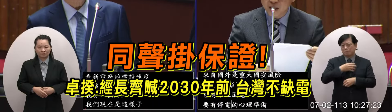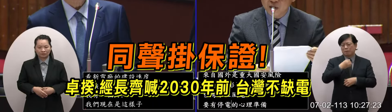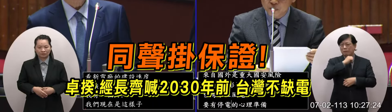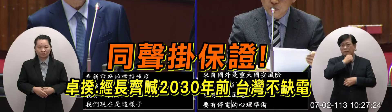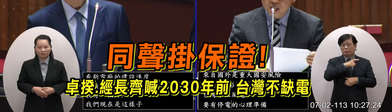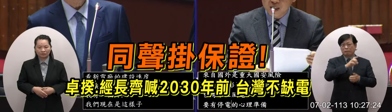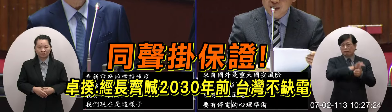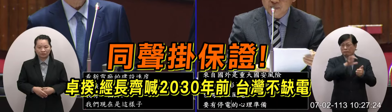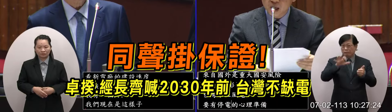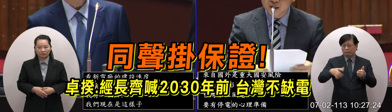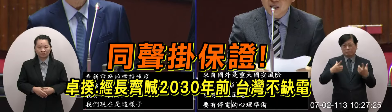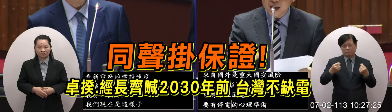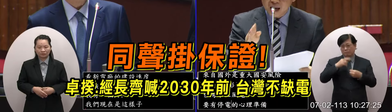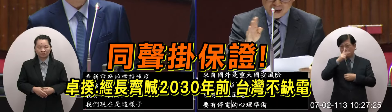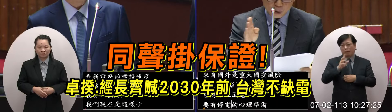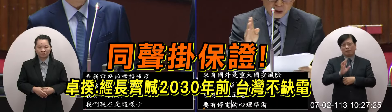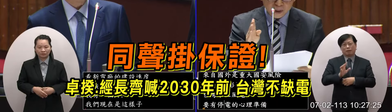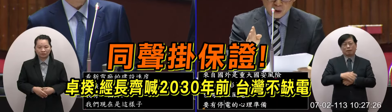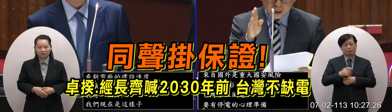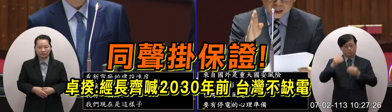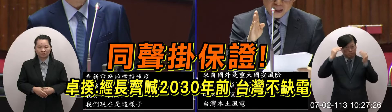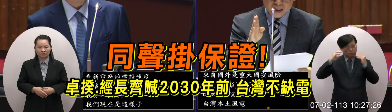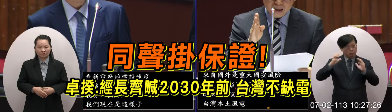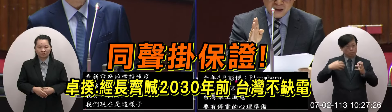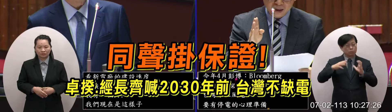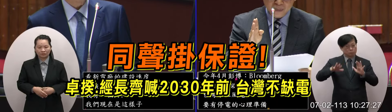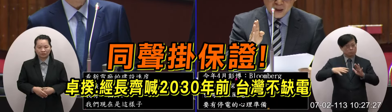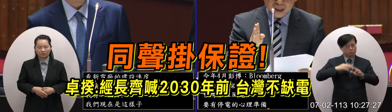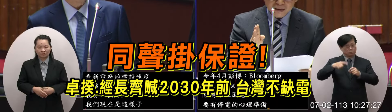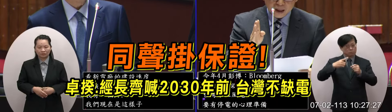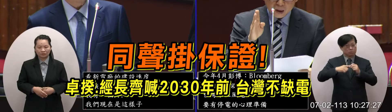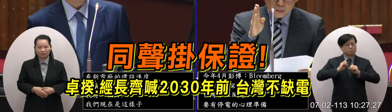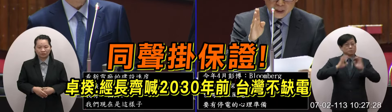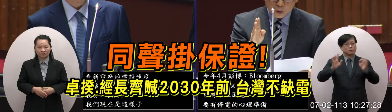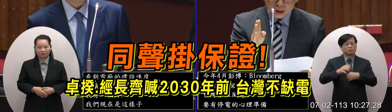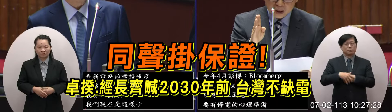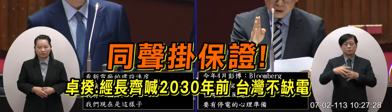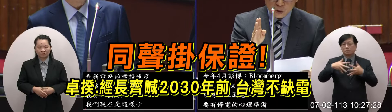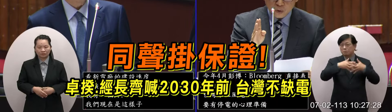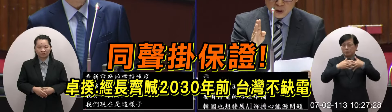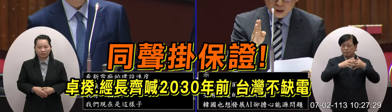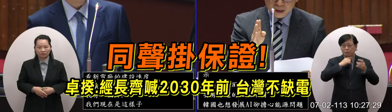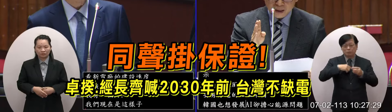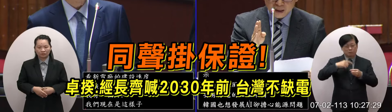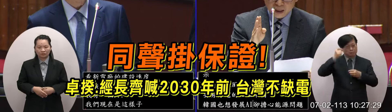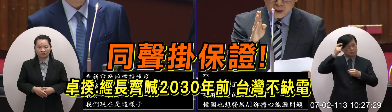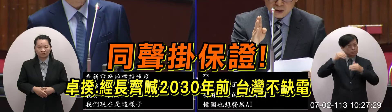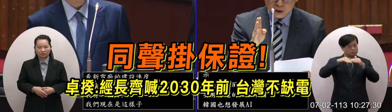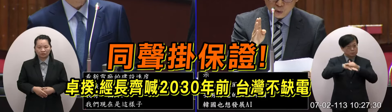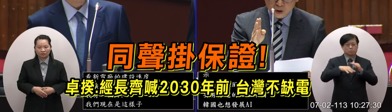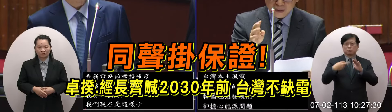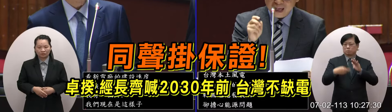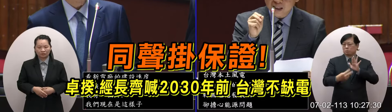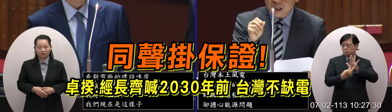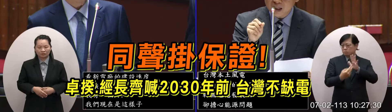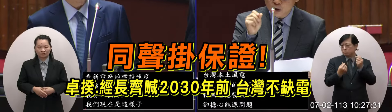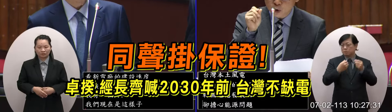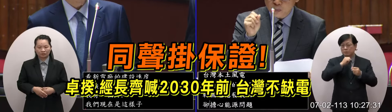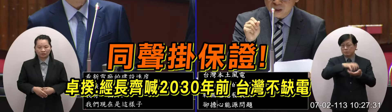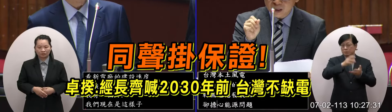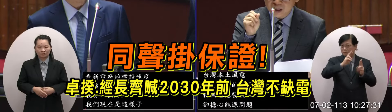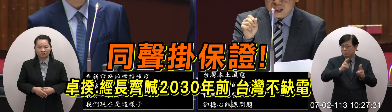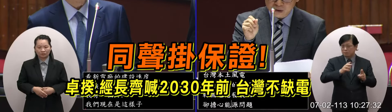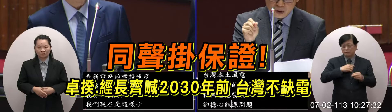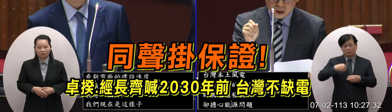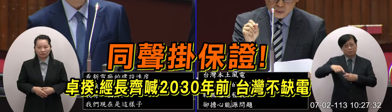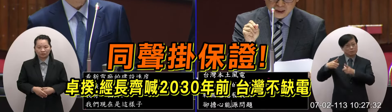蹈台湾的覆辙、哦。这是韩国的媒体，都是今年讲的。那美国的智库、哦、也直接表示说，台积电到